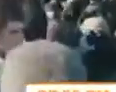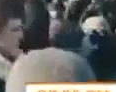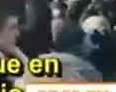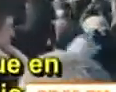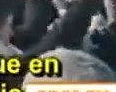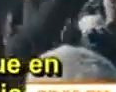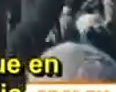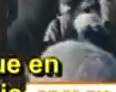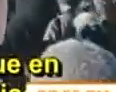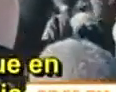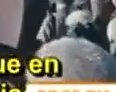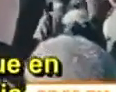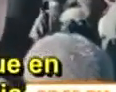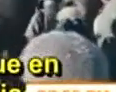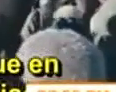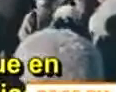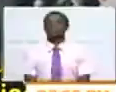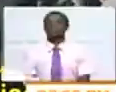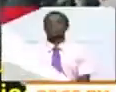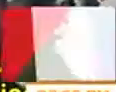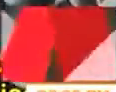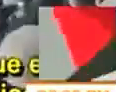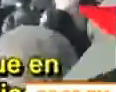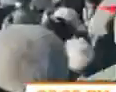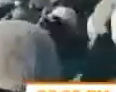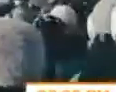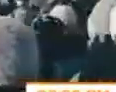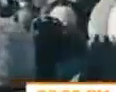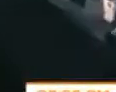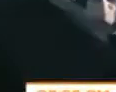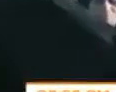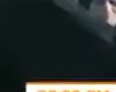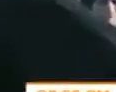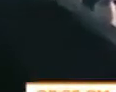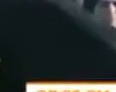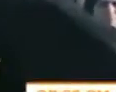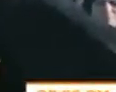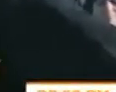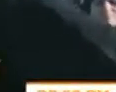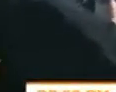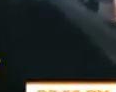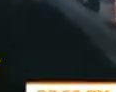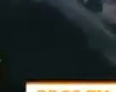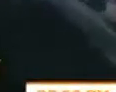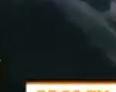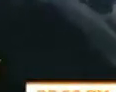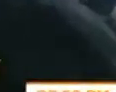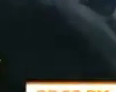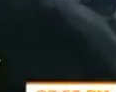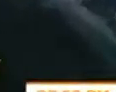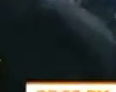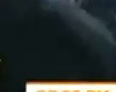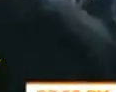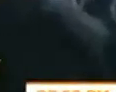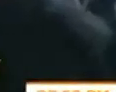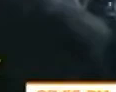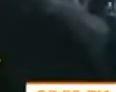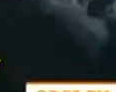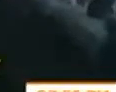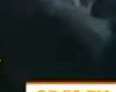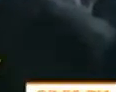Первое, о чем мы настаивали, о том, что надо выпустить политзаключенных. Второе, чтобы полномочия властные